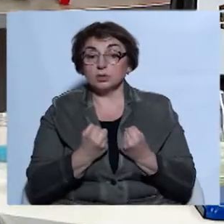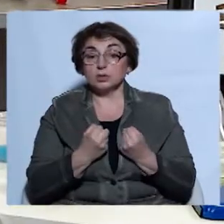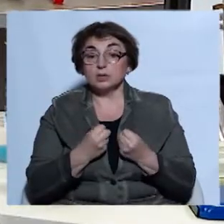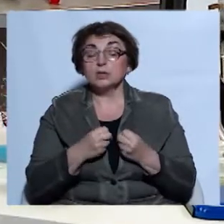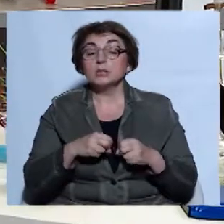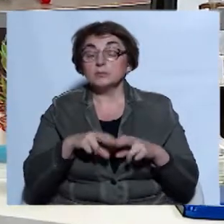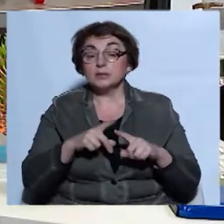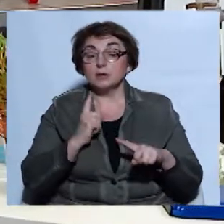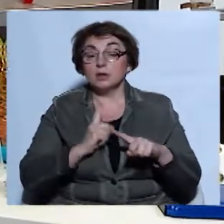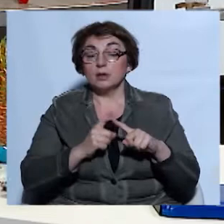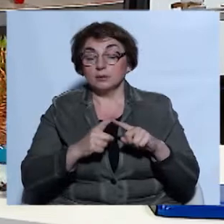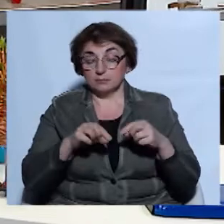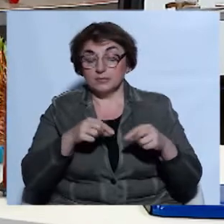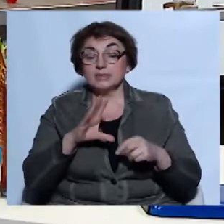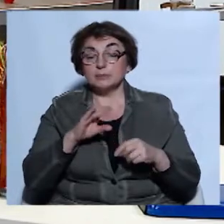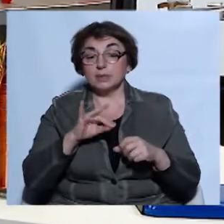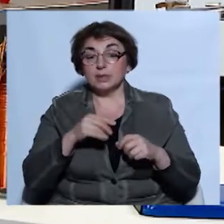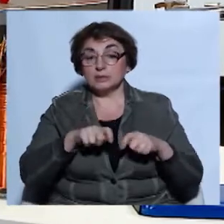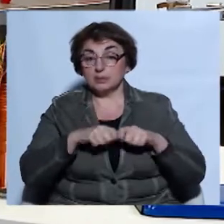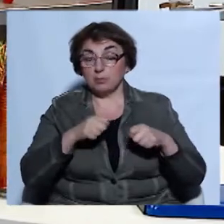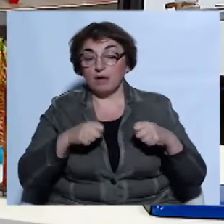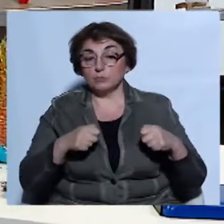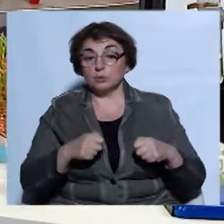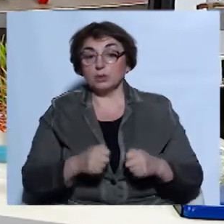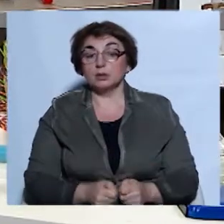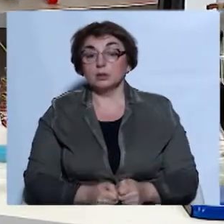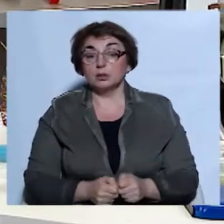ავიღოთ სპილენძის მავთული.